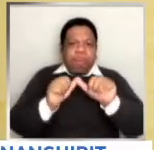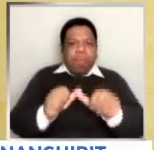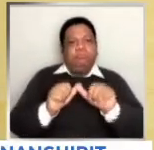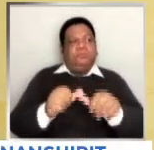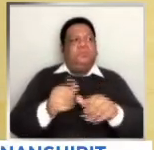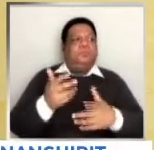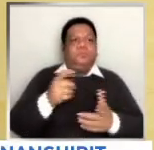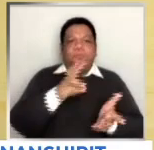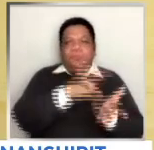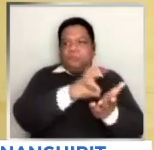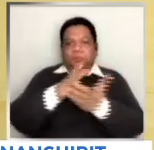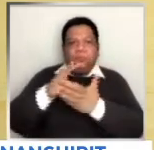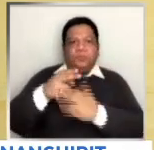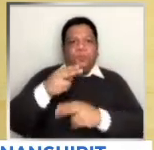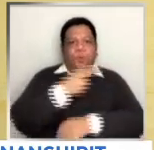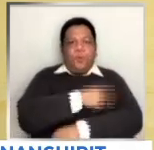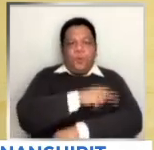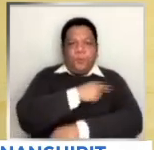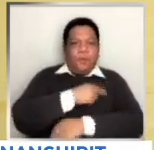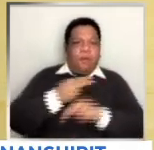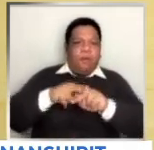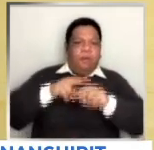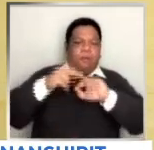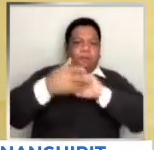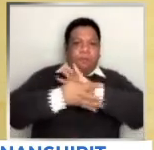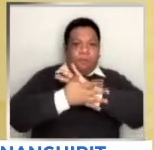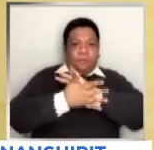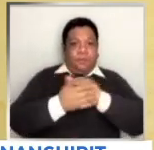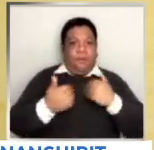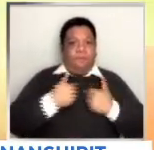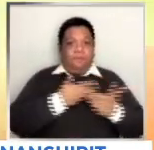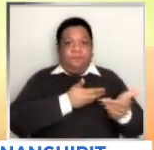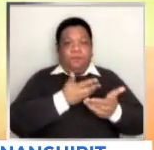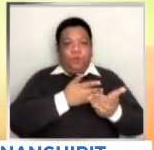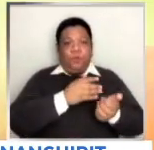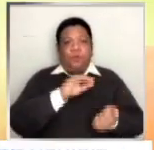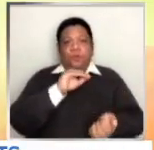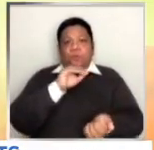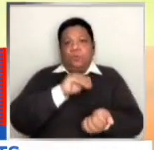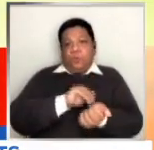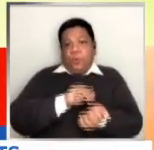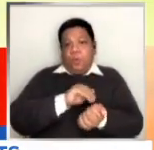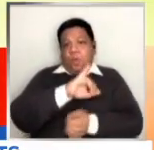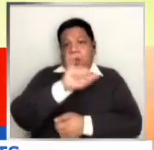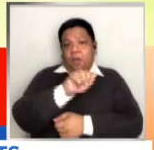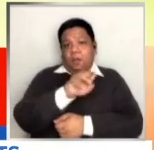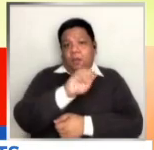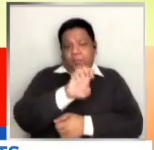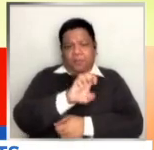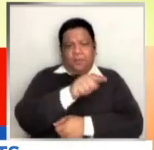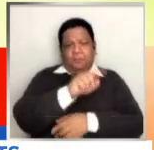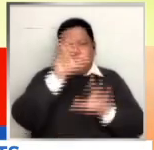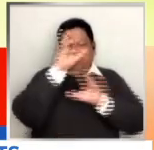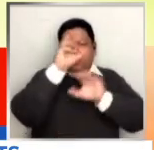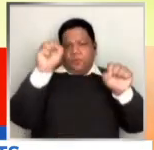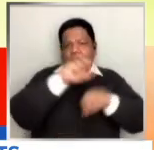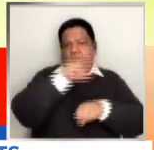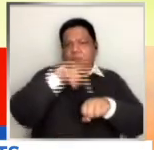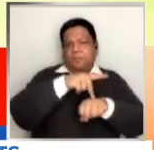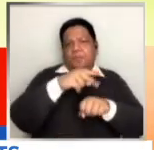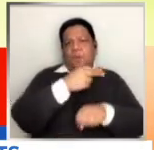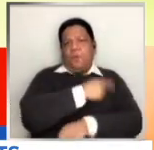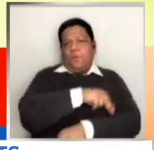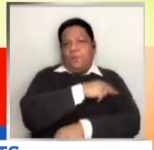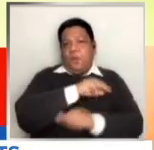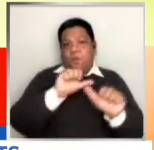Kaugnay niyan at iba pang issue, makakapanayam natin si Dr. Jaime Almora, ang presidente ng Philippine Hospital Association. Magandang umaga po,